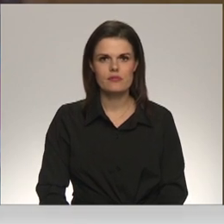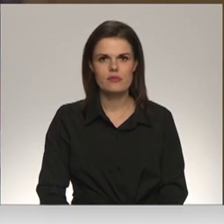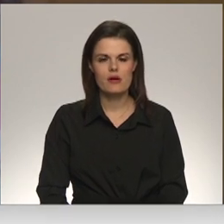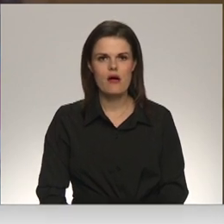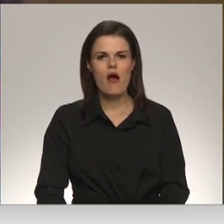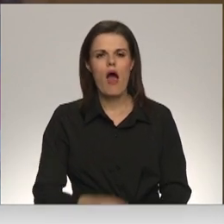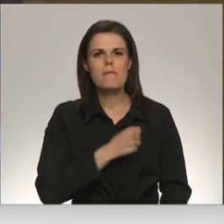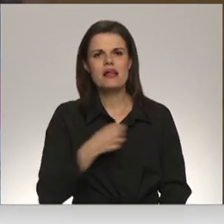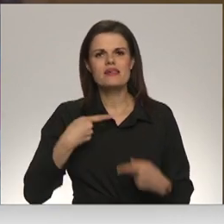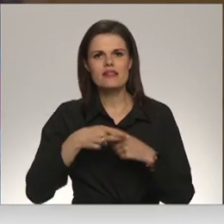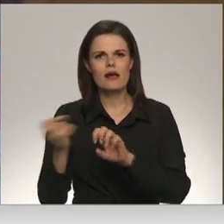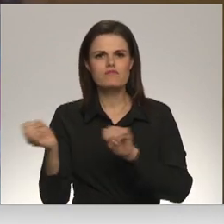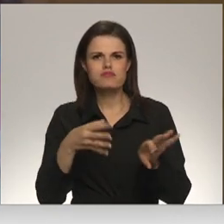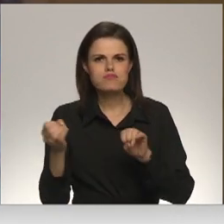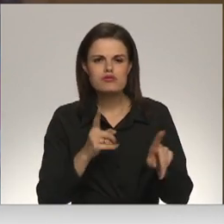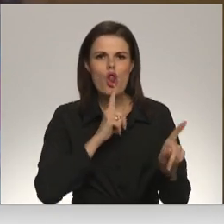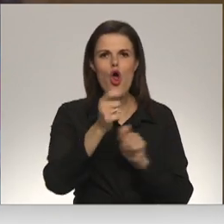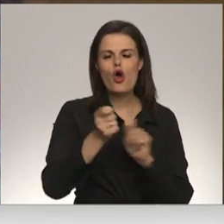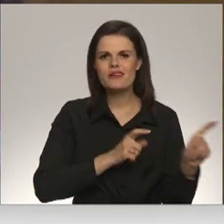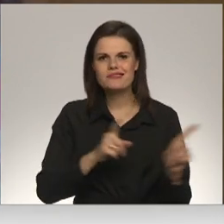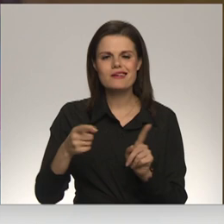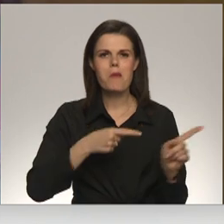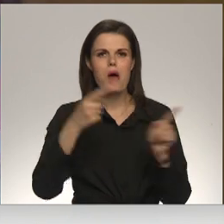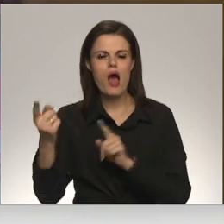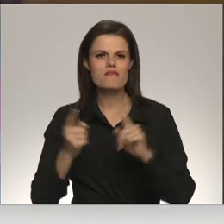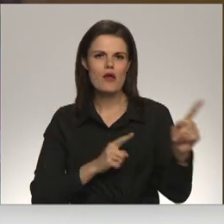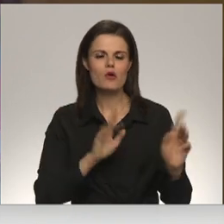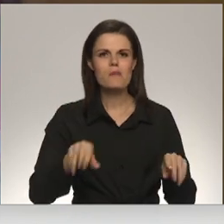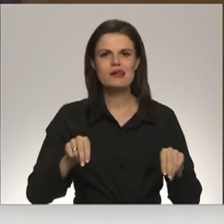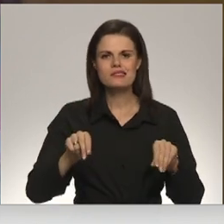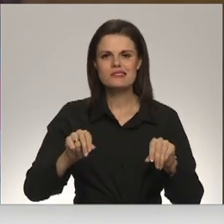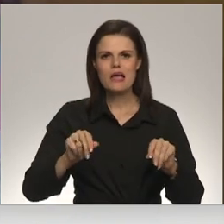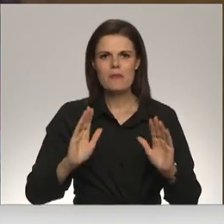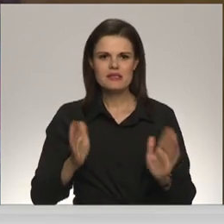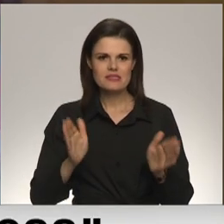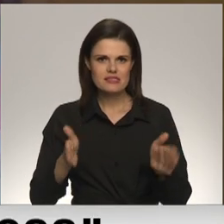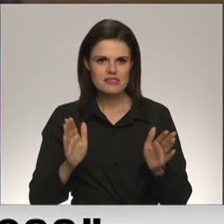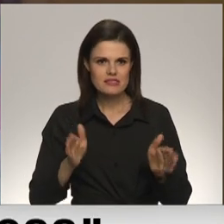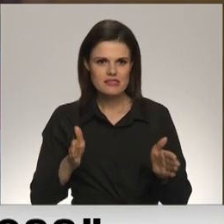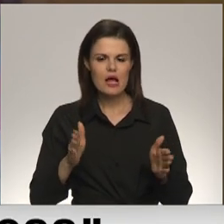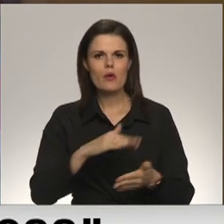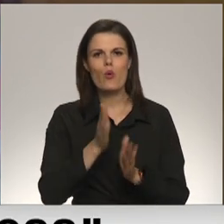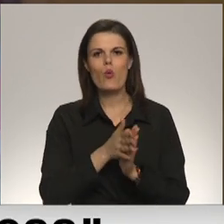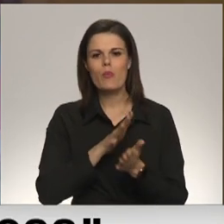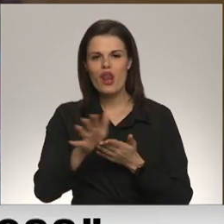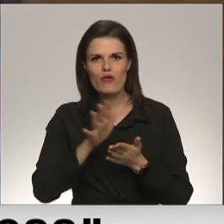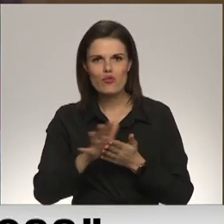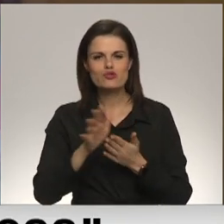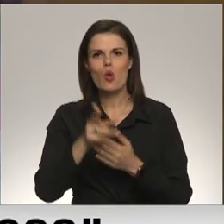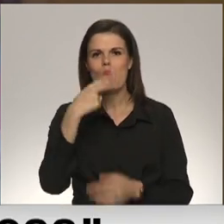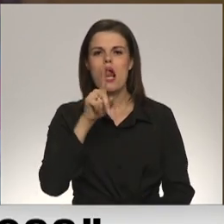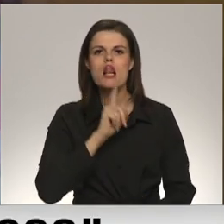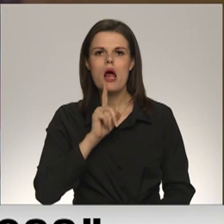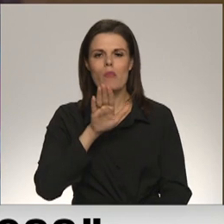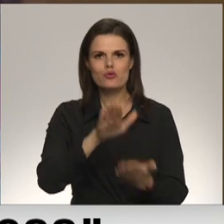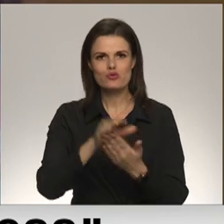Izkraušana, tālāk visa šī loģistika, pārvietošanās pa sauszemes mūsu koplietošanas ceļiem no Liepājas